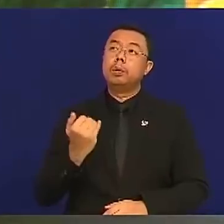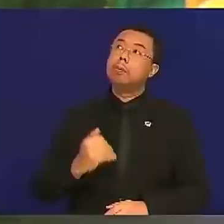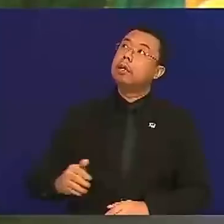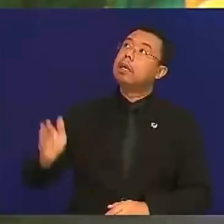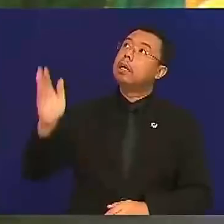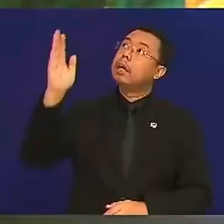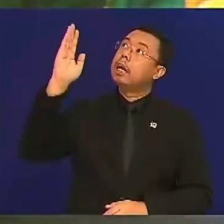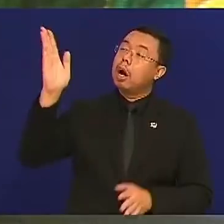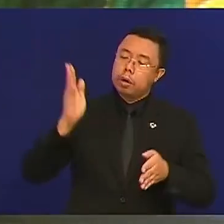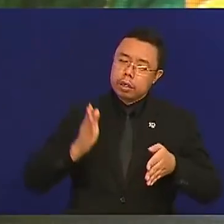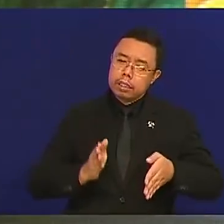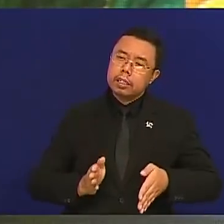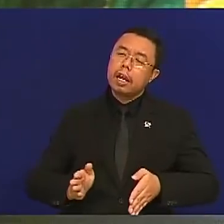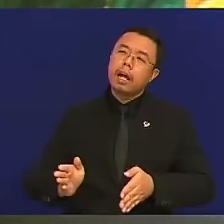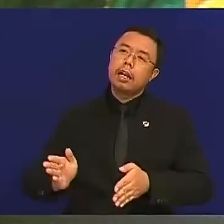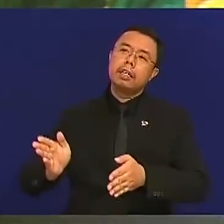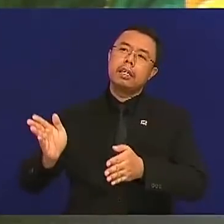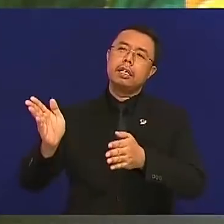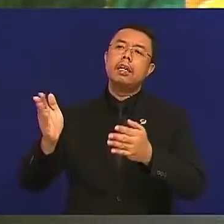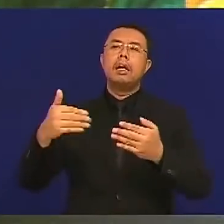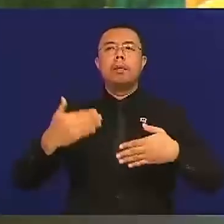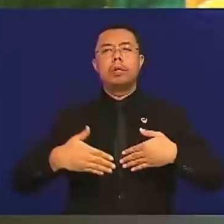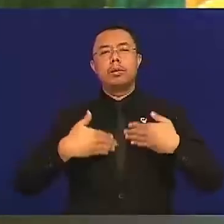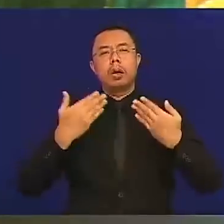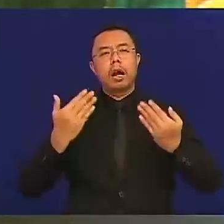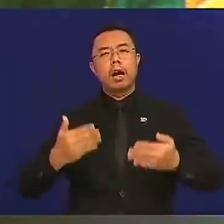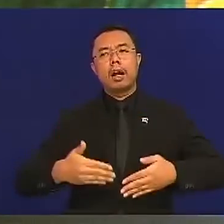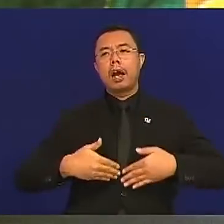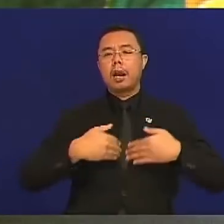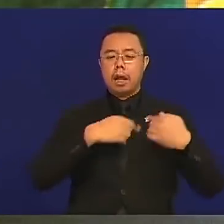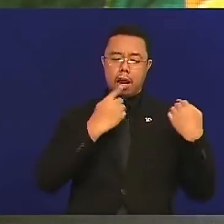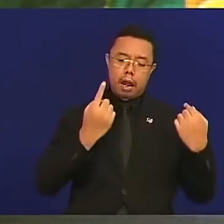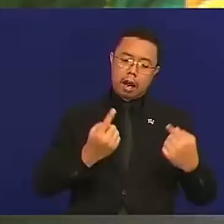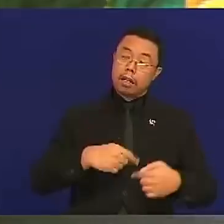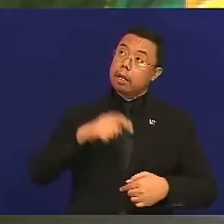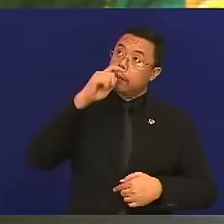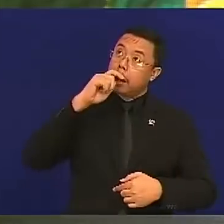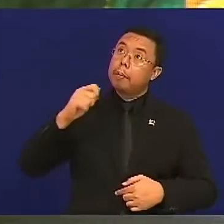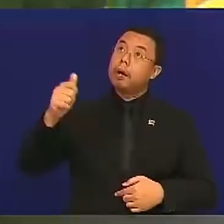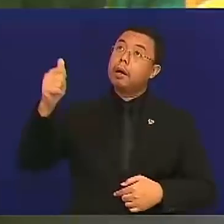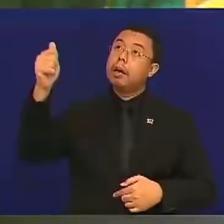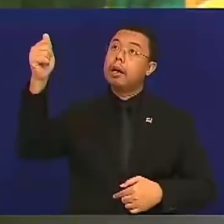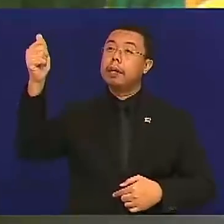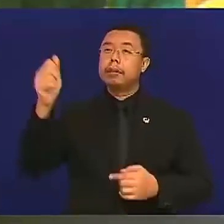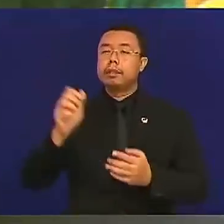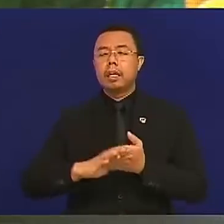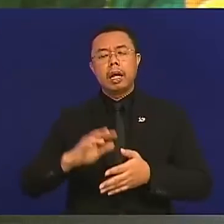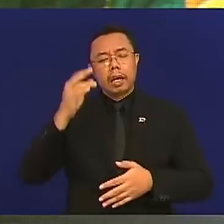Hidup yang kau jalani menyukakan hati Bapa.